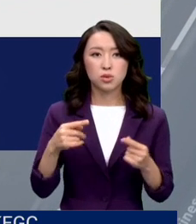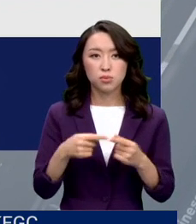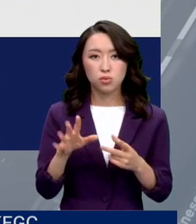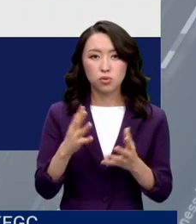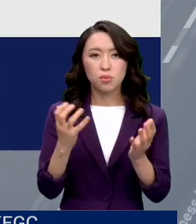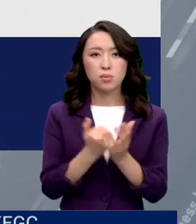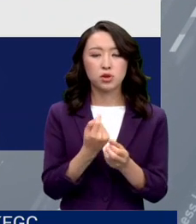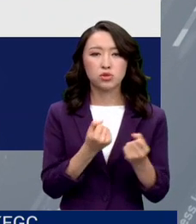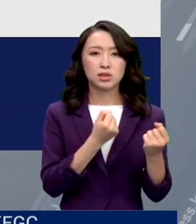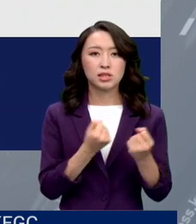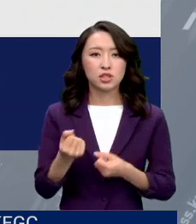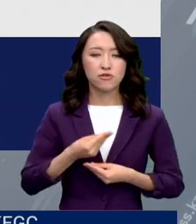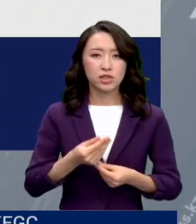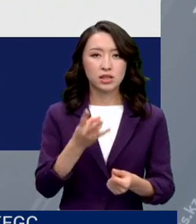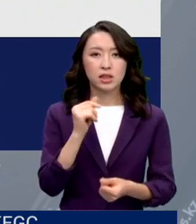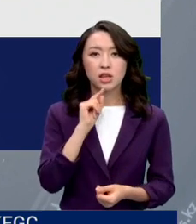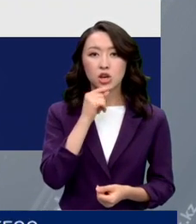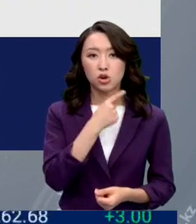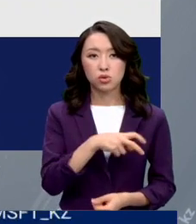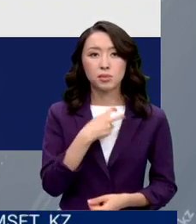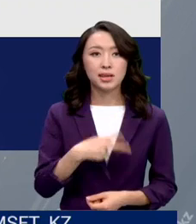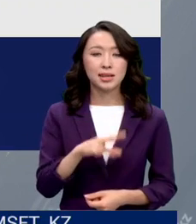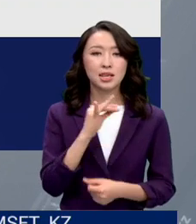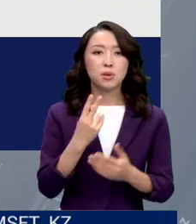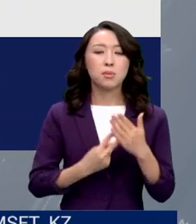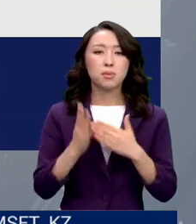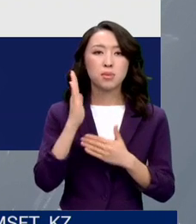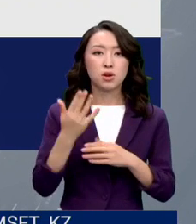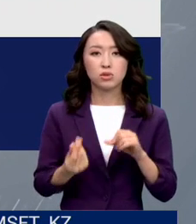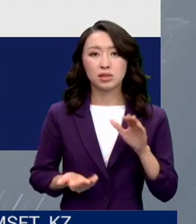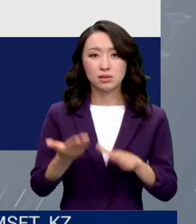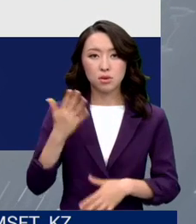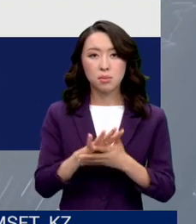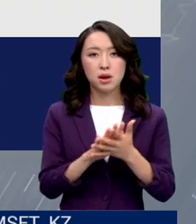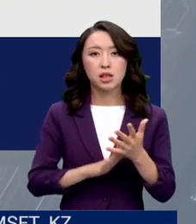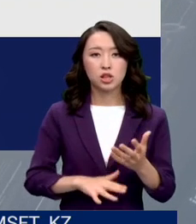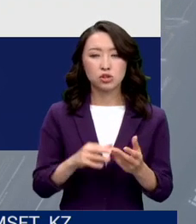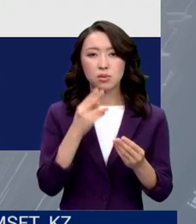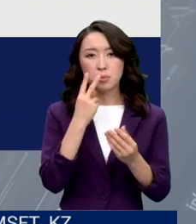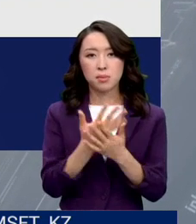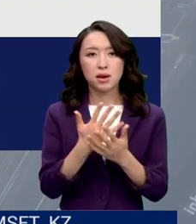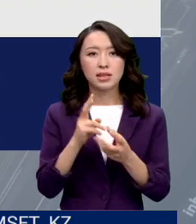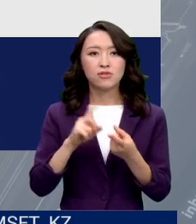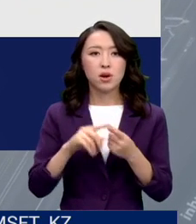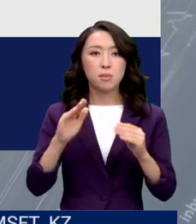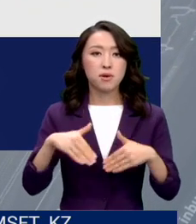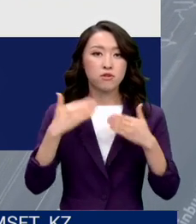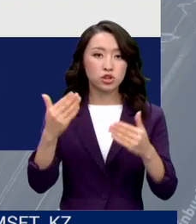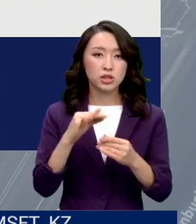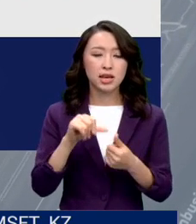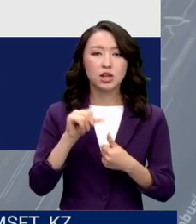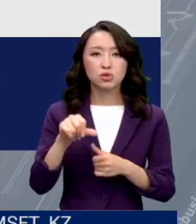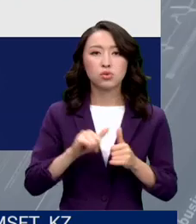оказывают сдерживающее воздействие на экономику. Риски для прогноза инфляции продолжают склоняться в сторону повышения и